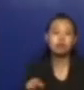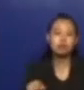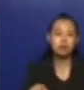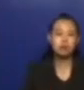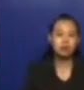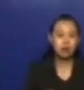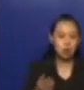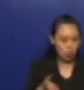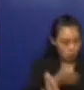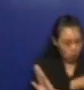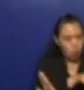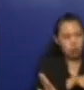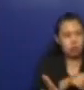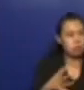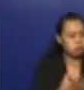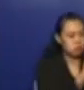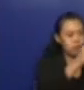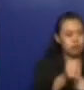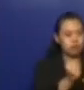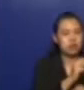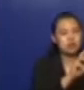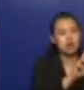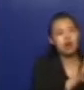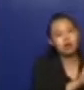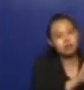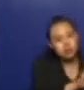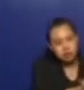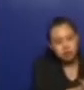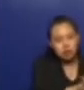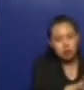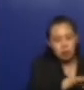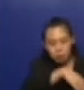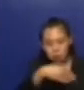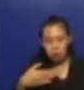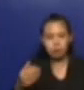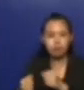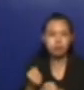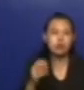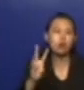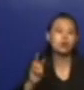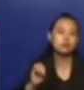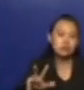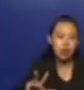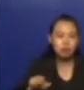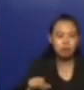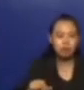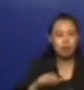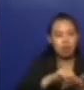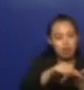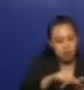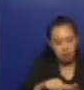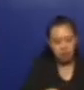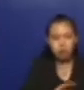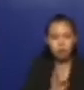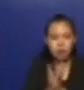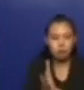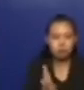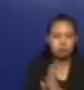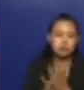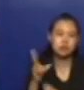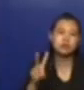ปฏิวัติปี57วันนี้ปี63จะปฏิรูปเปลี่ยนแล้วไปอีกนี่เพิ่งออกคำสั่งได้2อาทิ